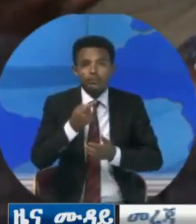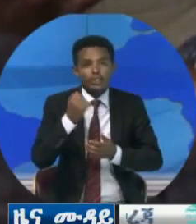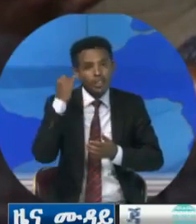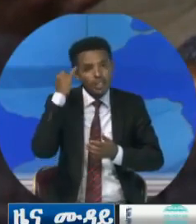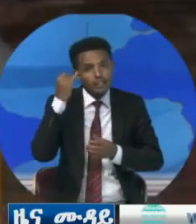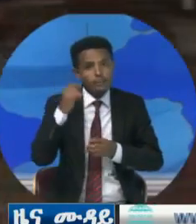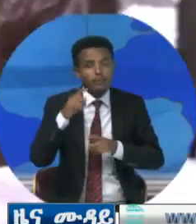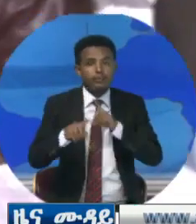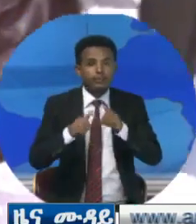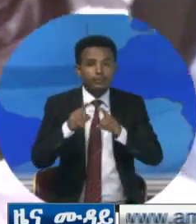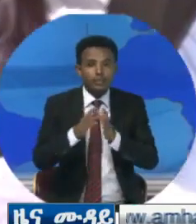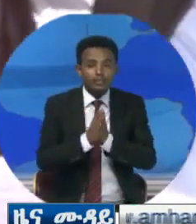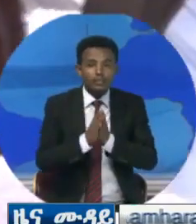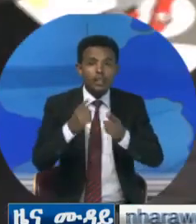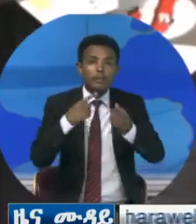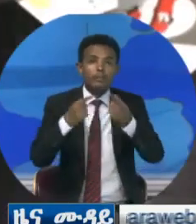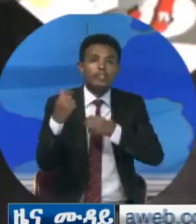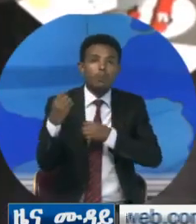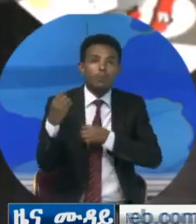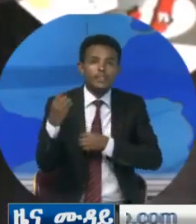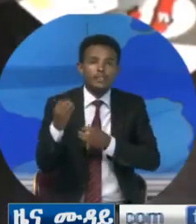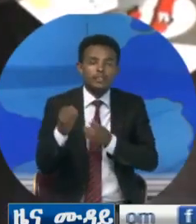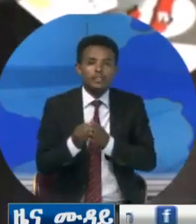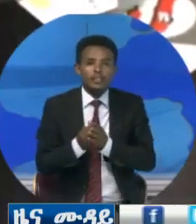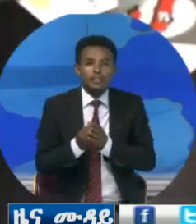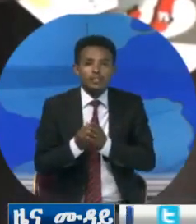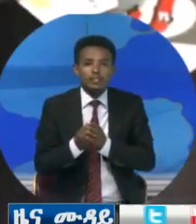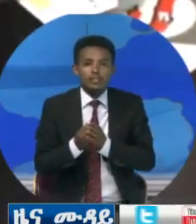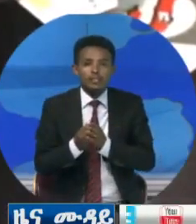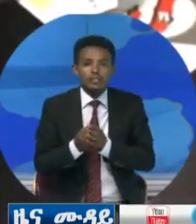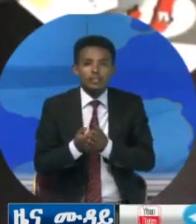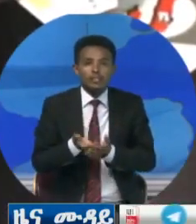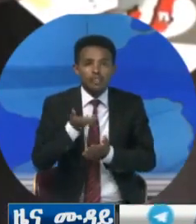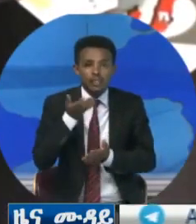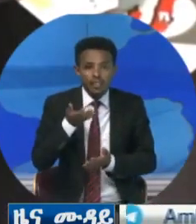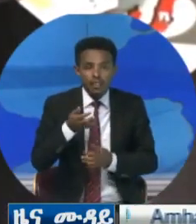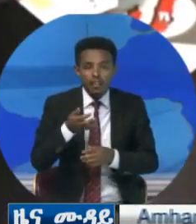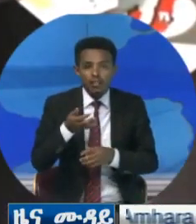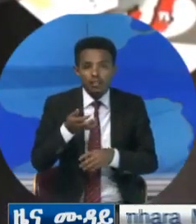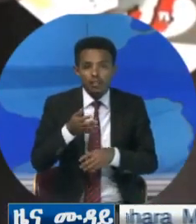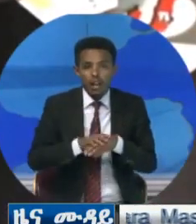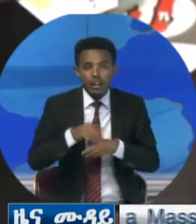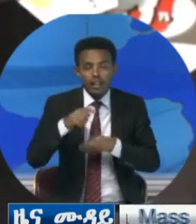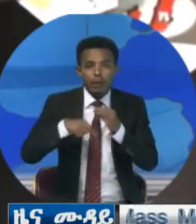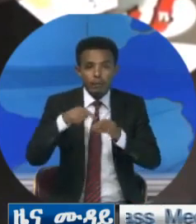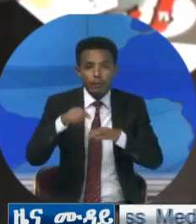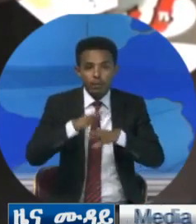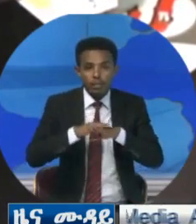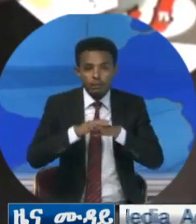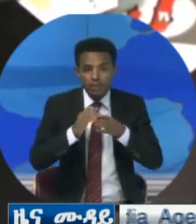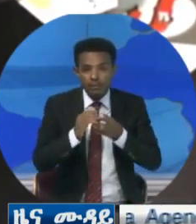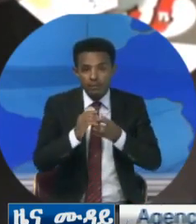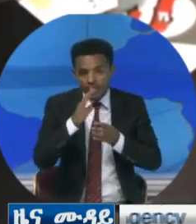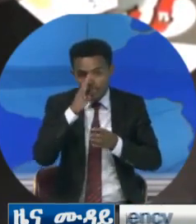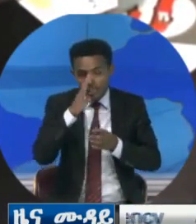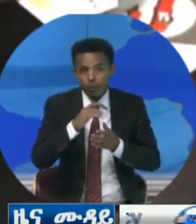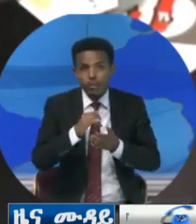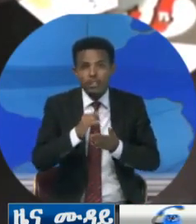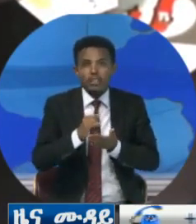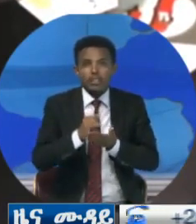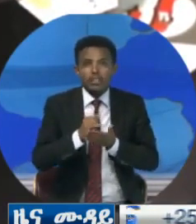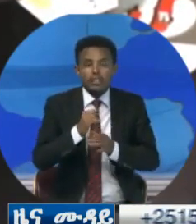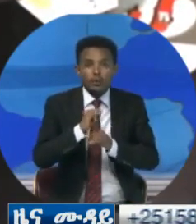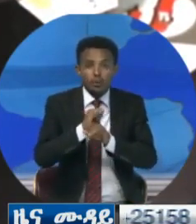ሀሳብ አነሳለሁ። የሚመጣው ጸጋ መሪዎቹ አካባቢ ላይ ያለውን የሚፈጠረው ኢንዱስትሪ ለአካባቢ ወጣት